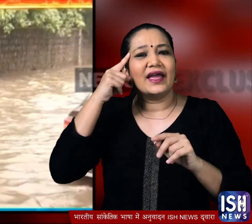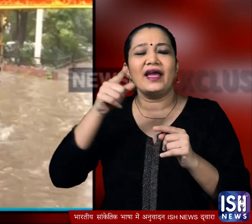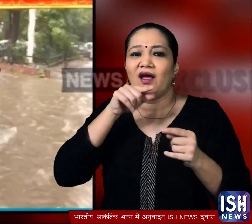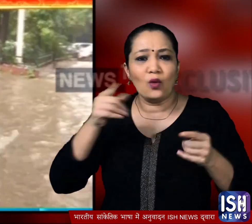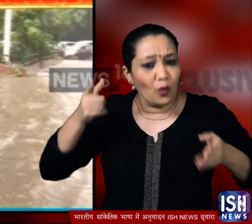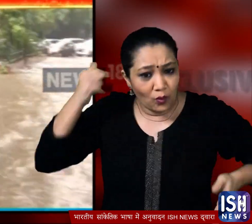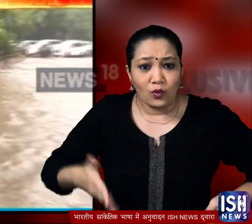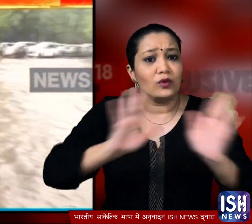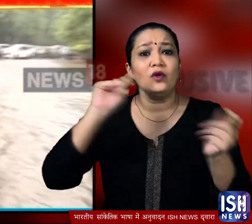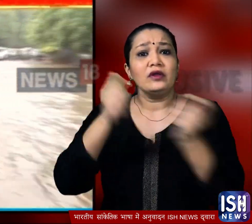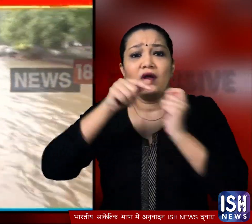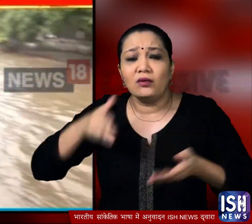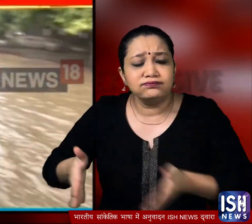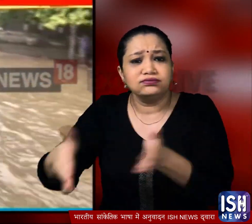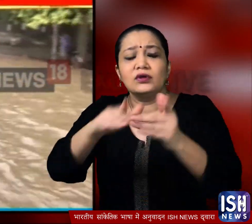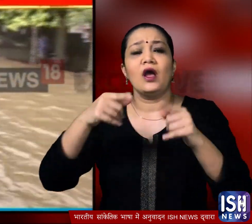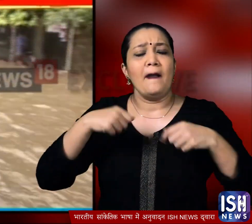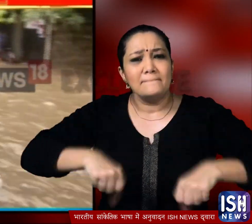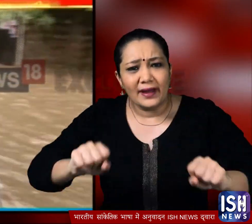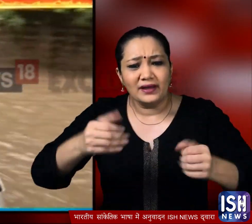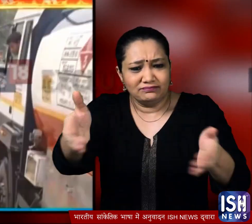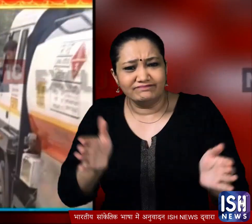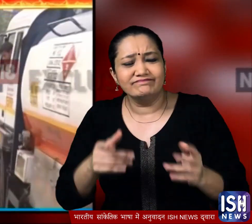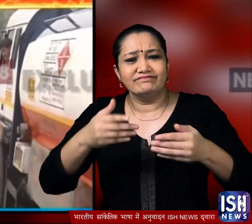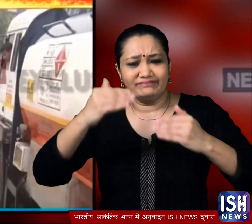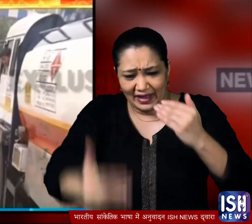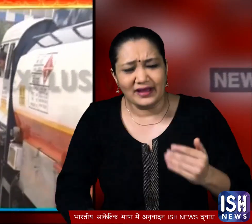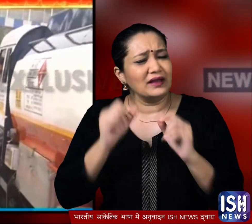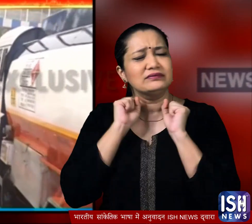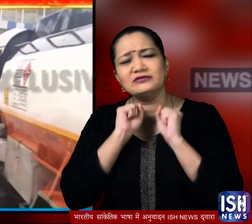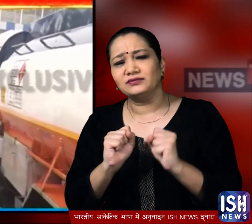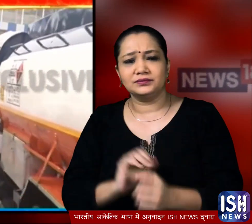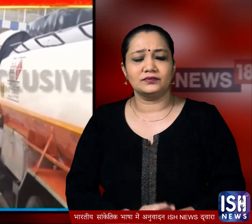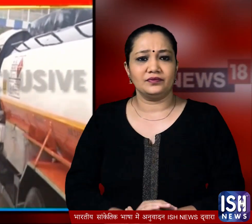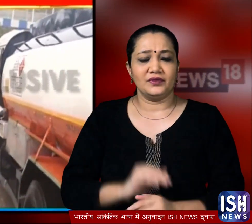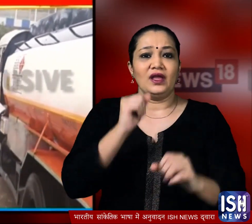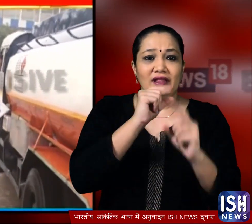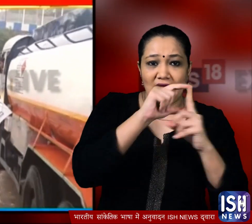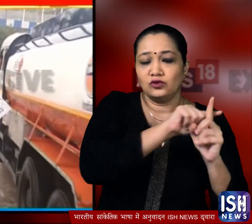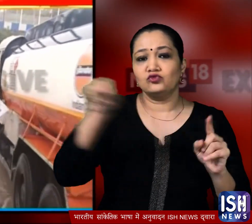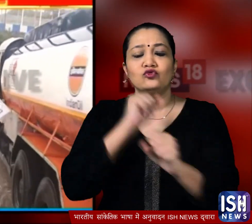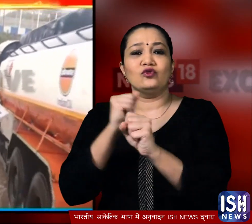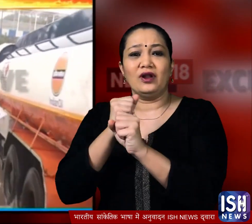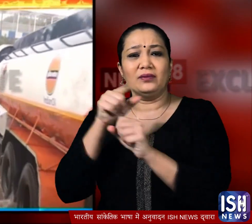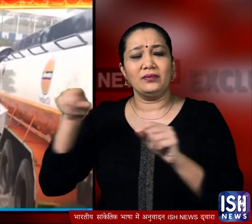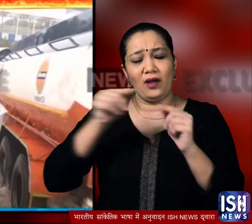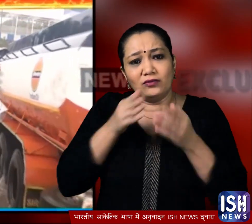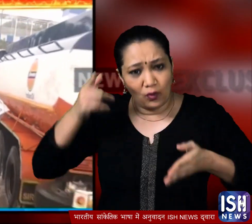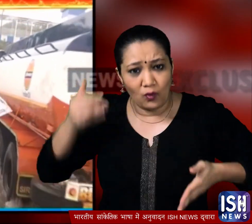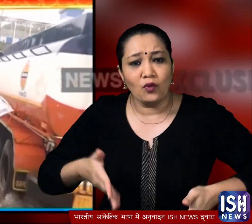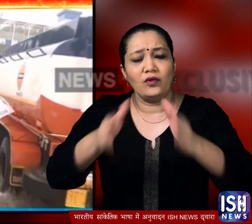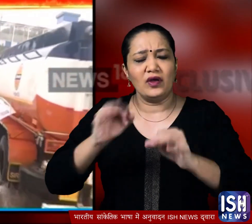बह रही हो। सबसे ज्यादा मुसीबत मोटरसाइकिल और स्कूटर वालों को उठानी पड़ी। दिल्ली से गुरुग्राम को जोड़ने वाला ये रास्ता है और लोग किस कदर परेशान